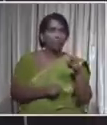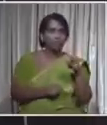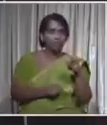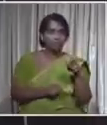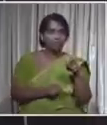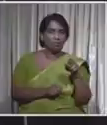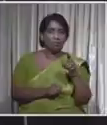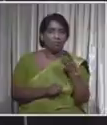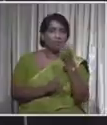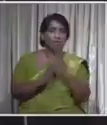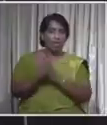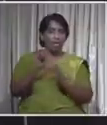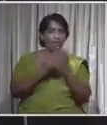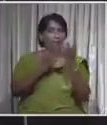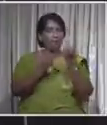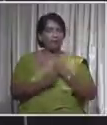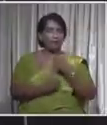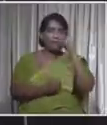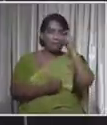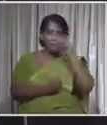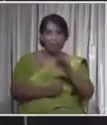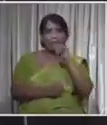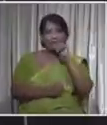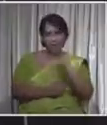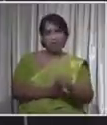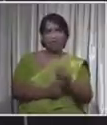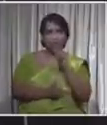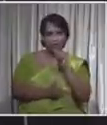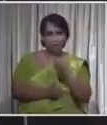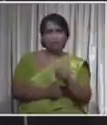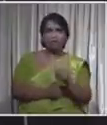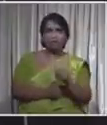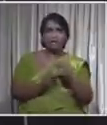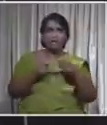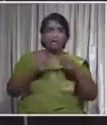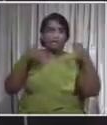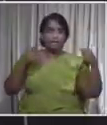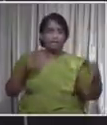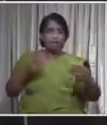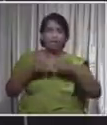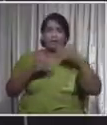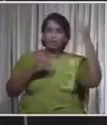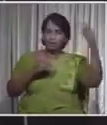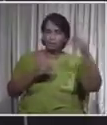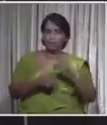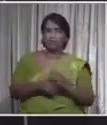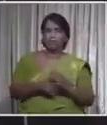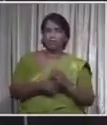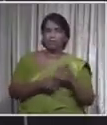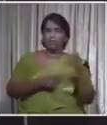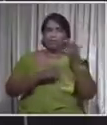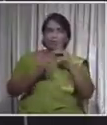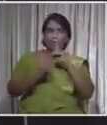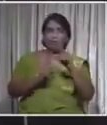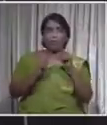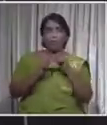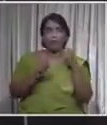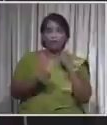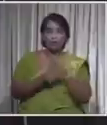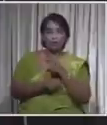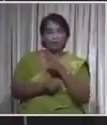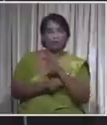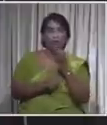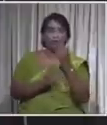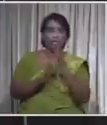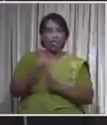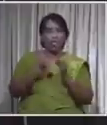බලාගෙන හිටියා මුදල් ඇමති කම ගන්න මේක තමයි ඇත්ත අපි ඒතොර විපක්ෂ යන්නේ එහා පැත්තේ එළියේ ඉඳන් ඔක්කොම කිව්වා බන්දුල ඔයා